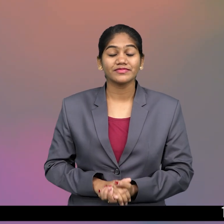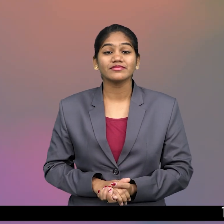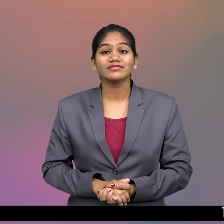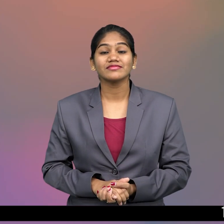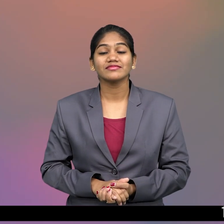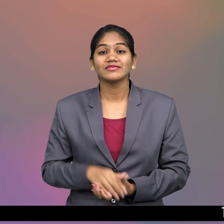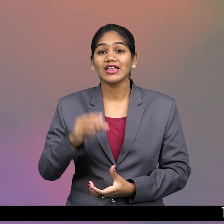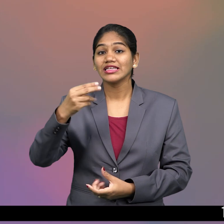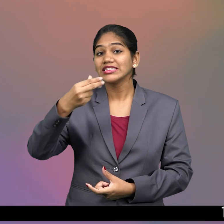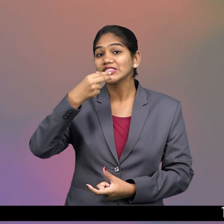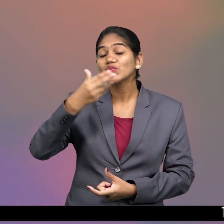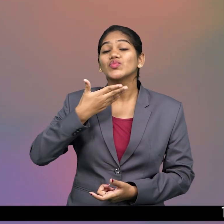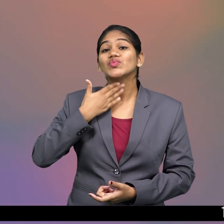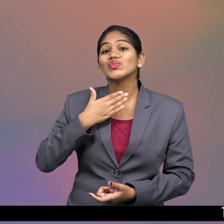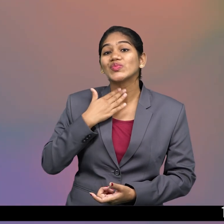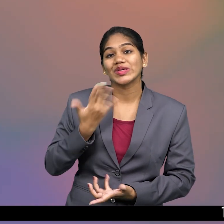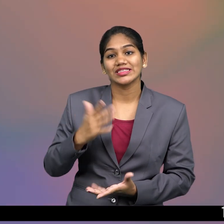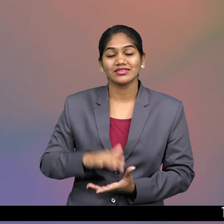मिठाई, टॉफी,